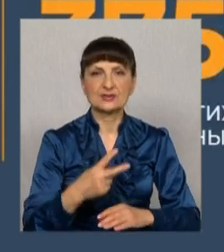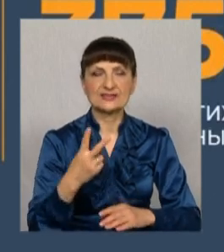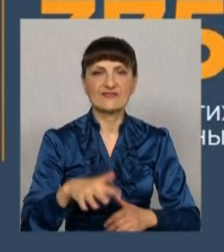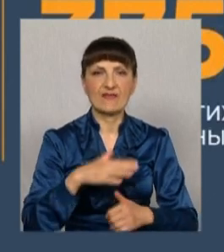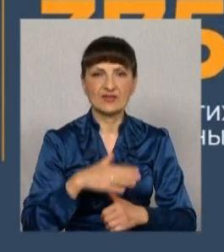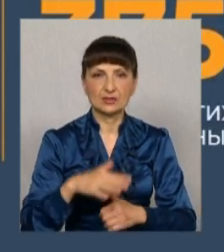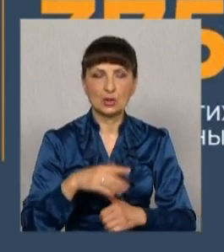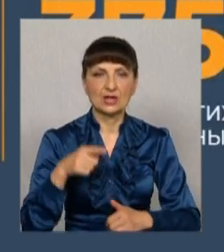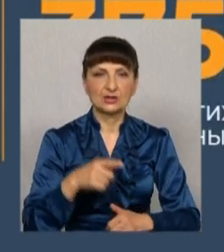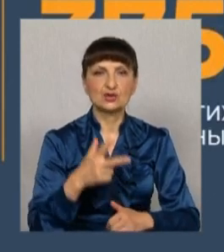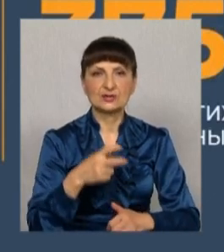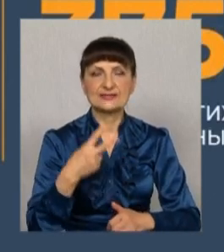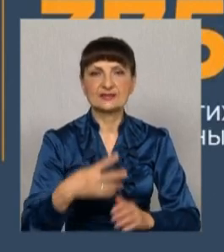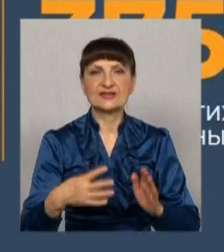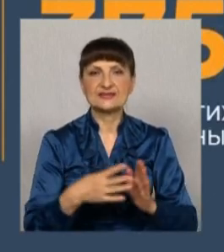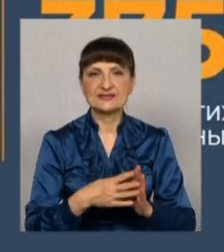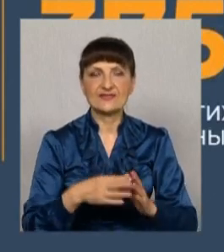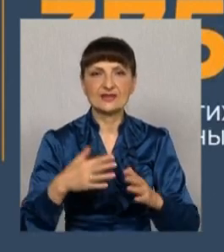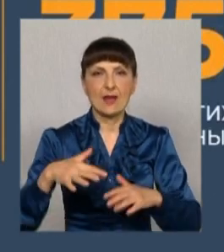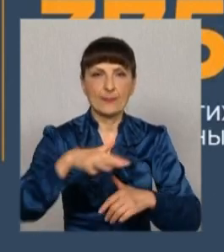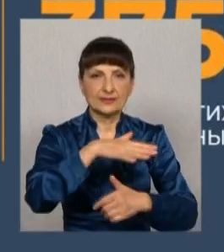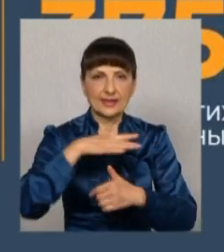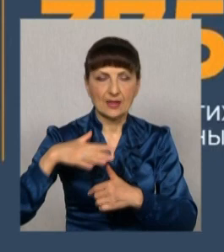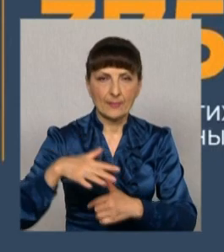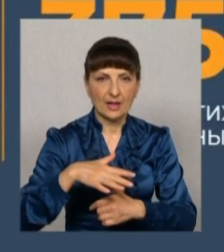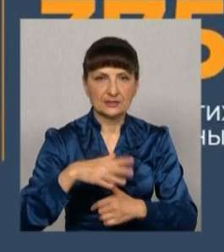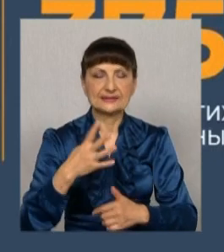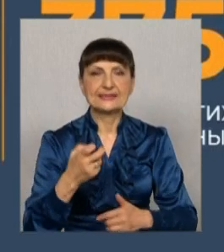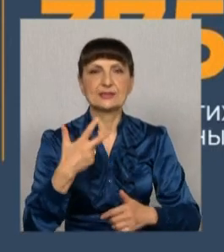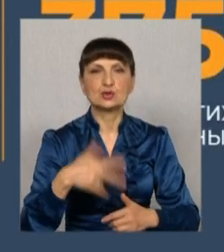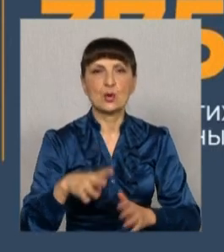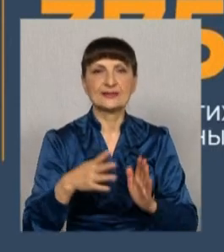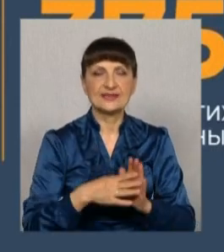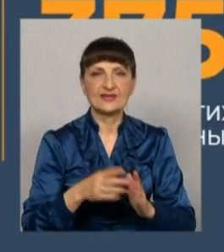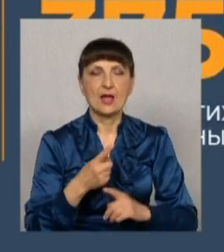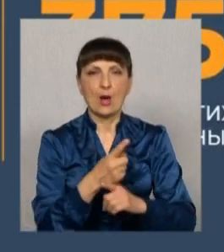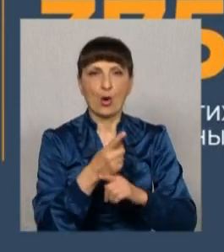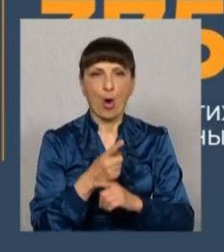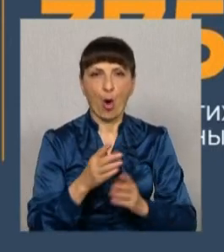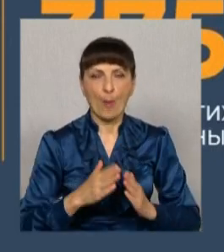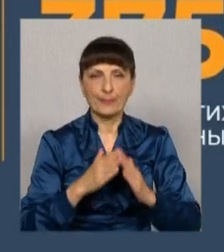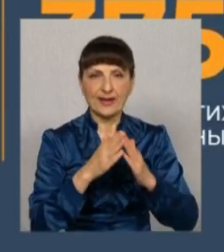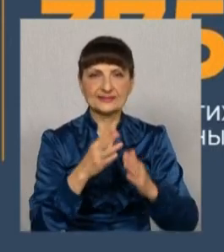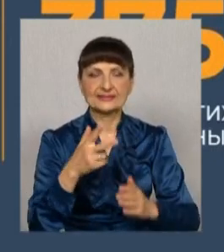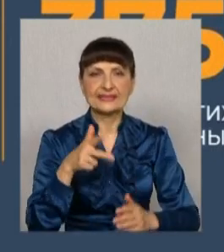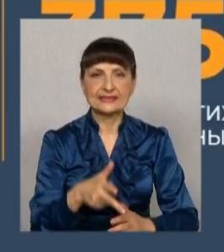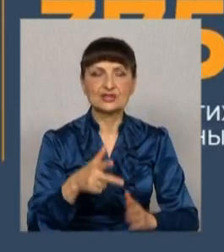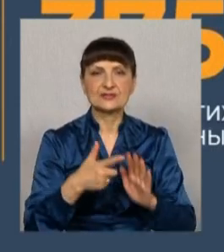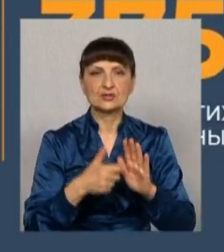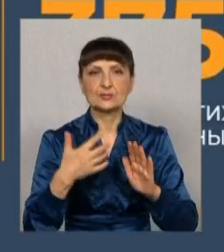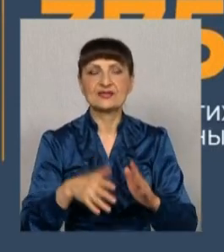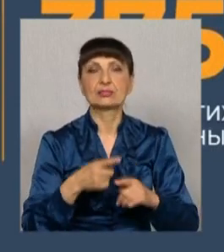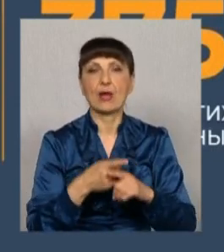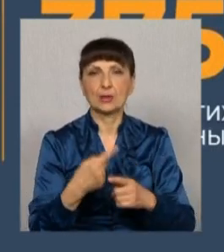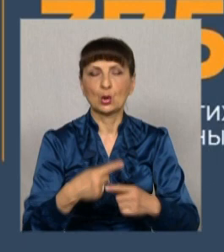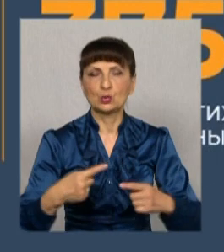вертолета, 1329 беспилотных летательных аппаратов, 349 зенитных ракетных комплексов, 3750 танков и других